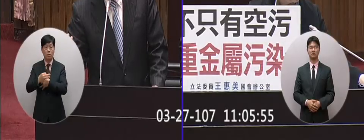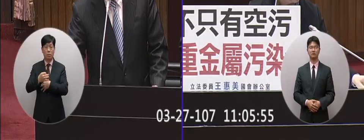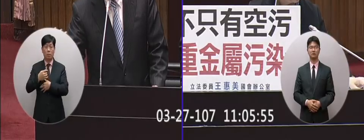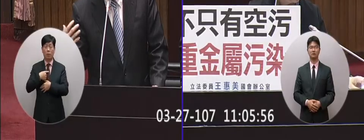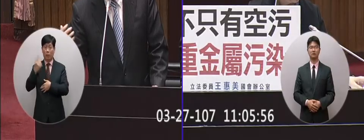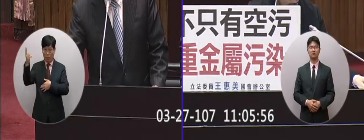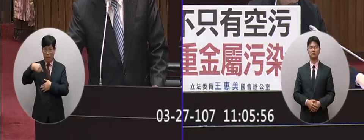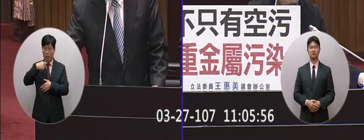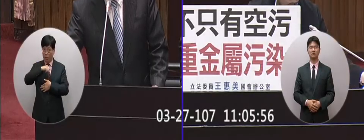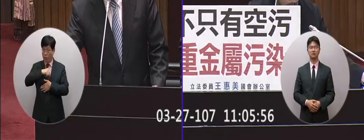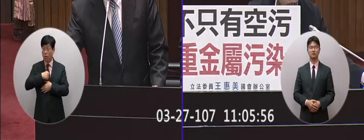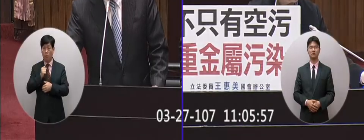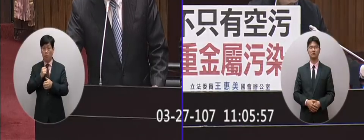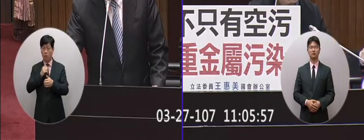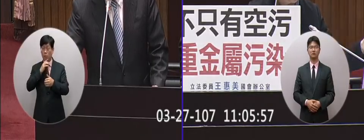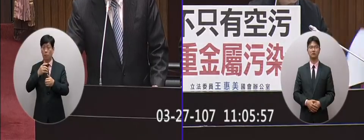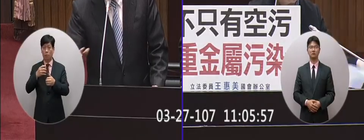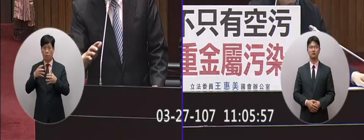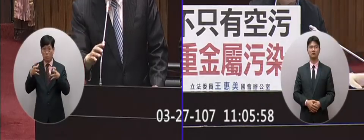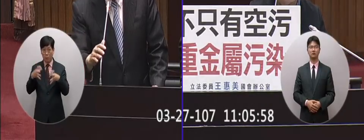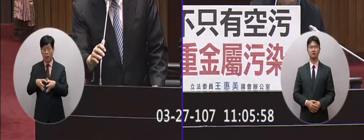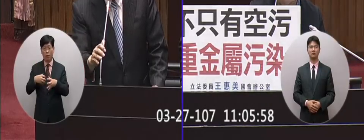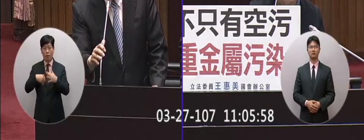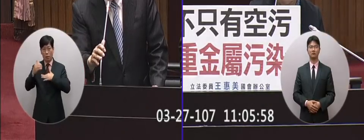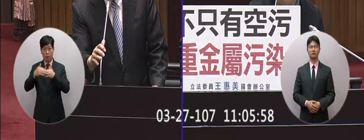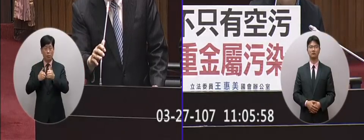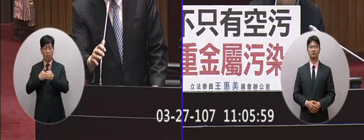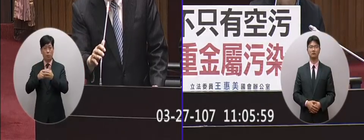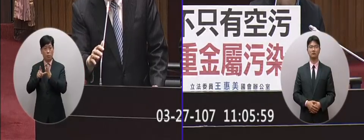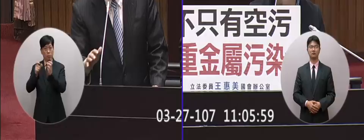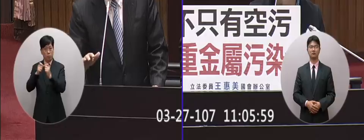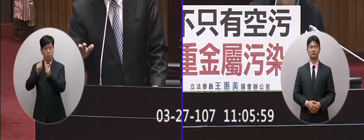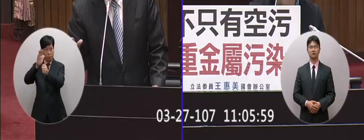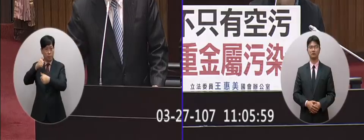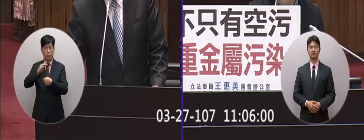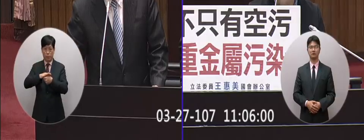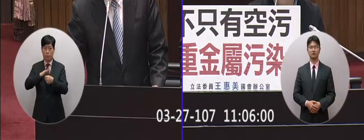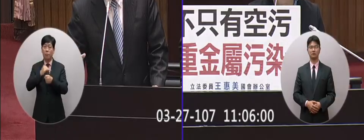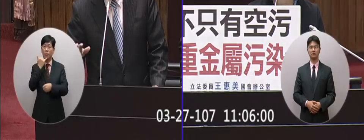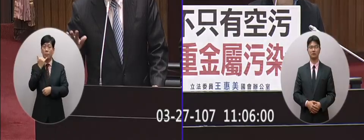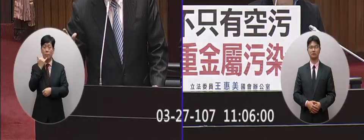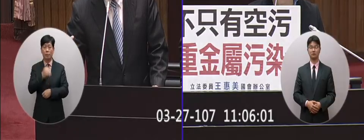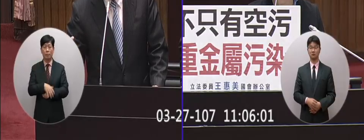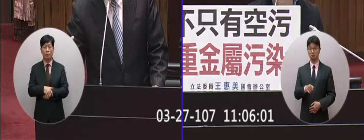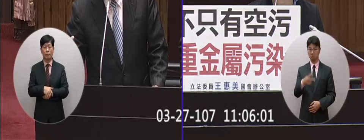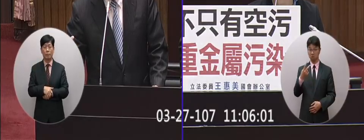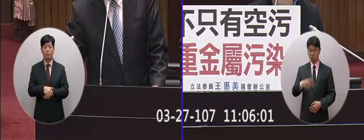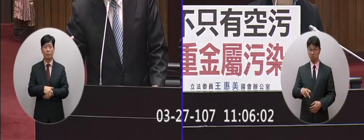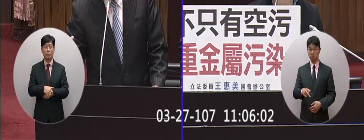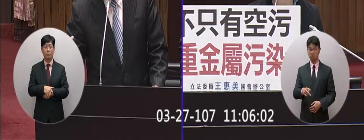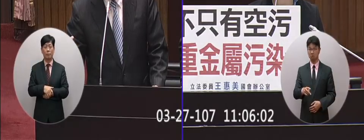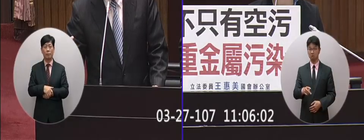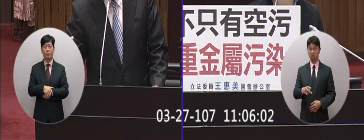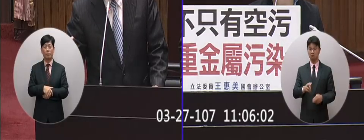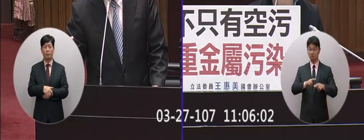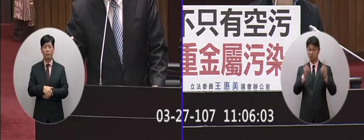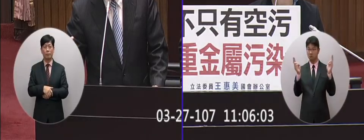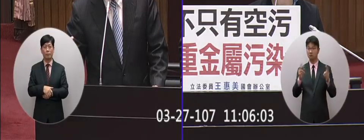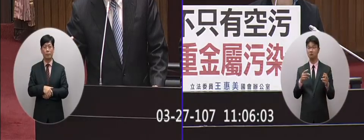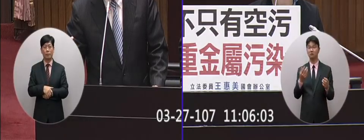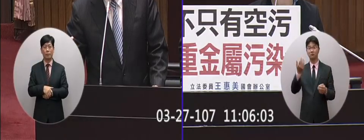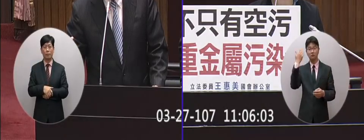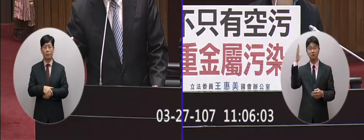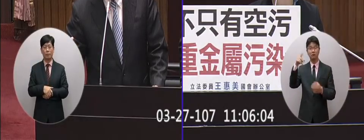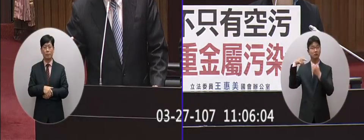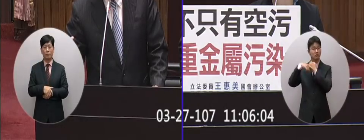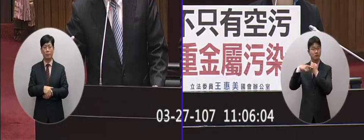这样的一个短期这个人力的这个补充比较 有没有可能开放？因为原本有一段时间